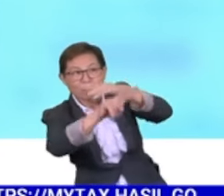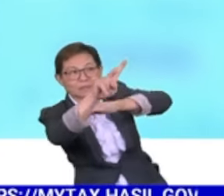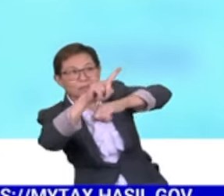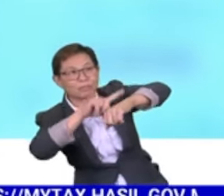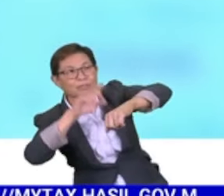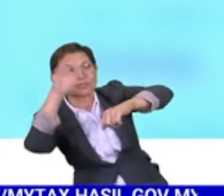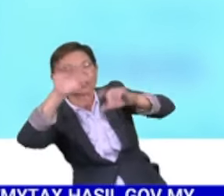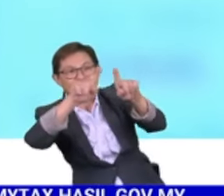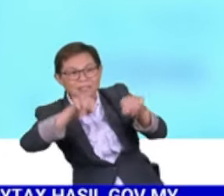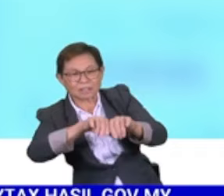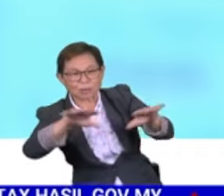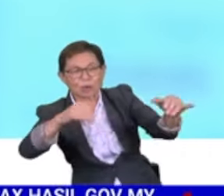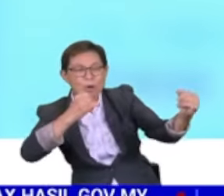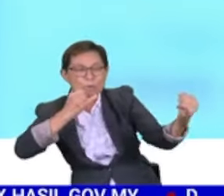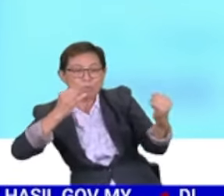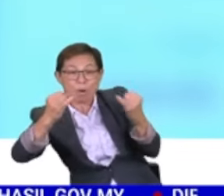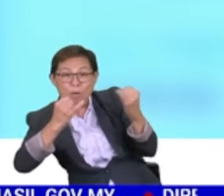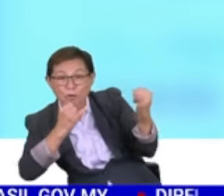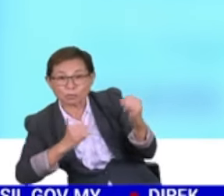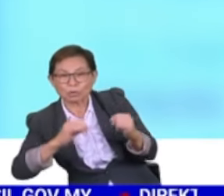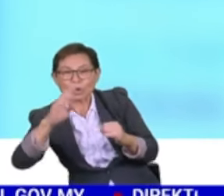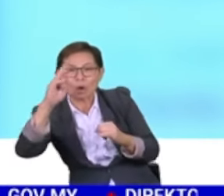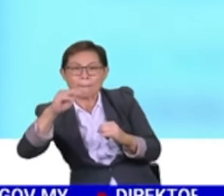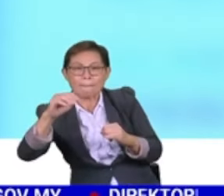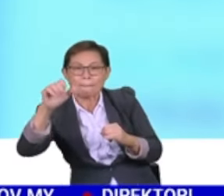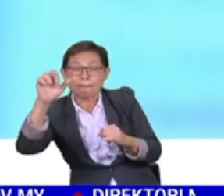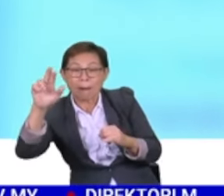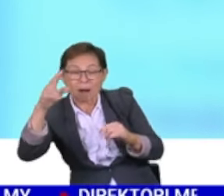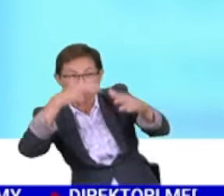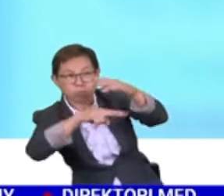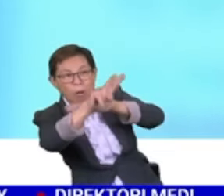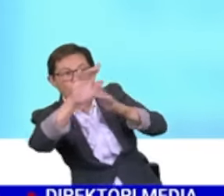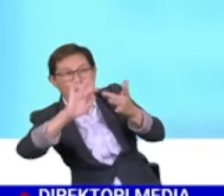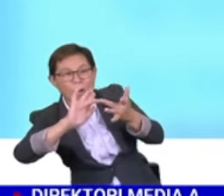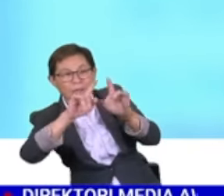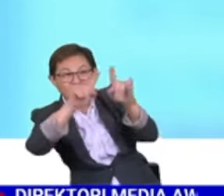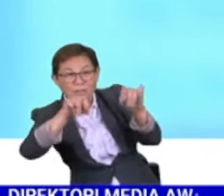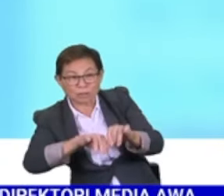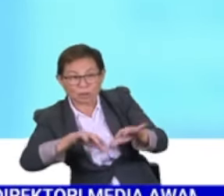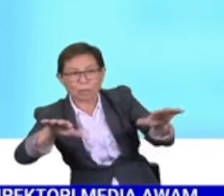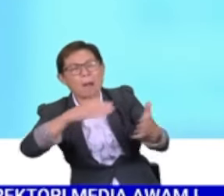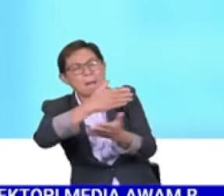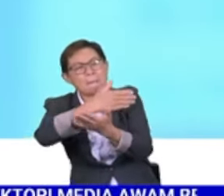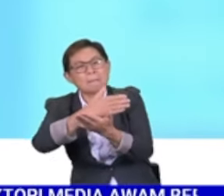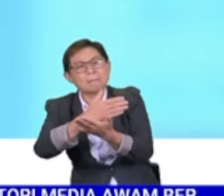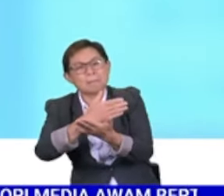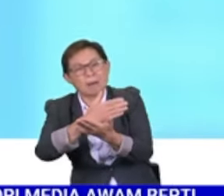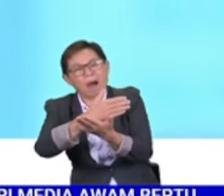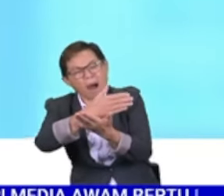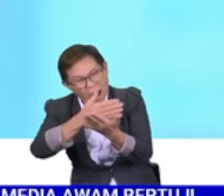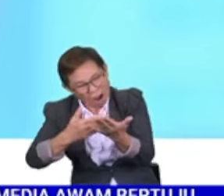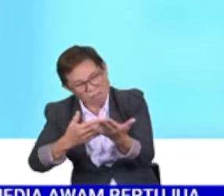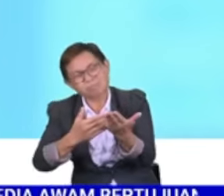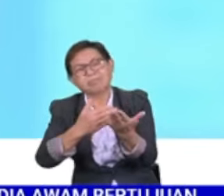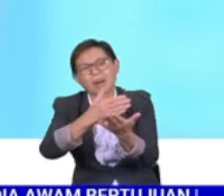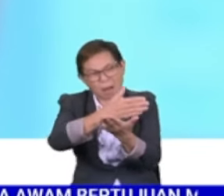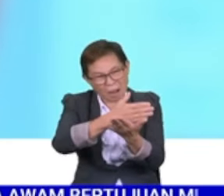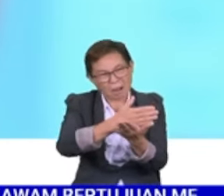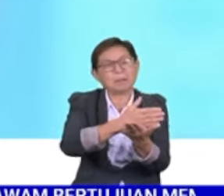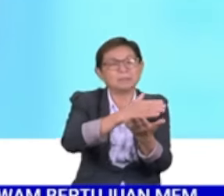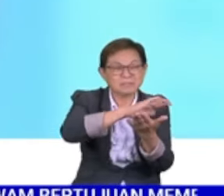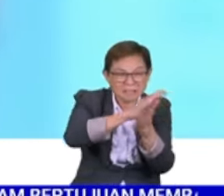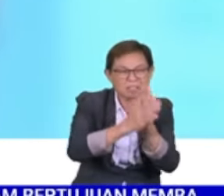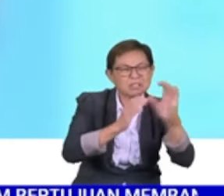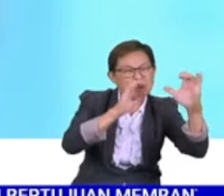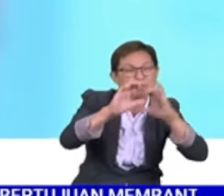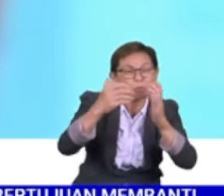depan internet. Dalam temubual itu, Musk meramalkan bagaimana internet akan menjadi sebahagian daripada komunikasi moden.